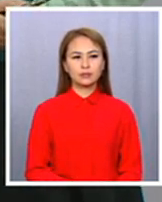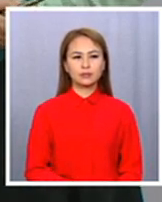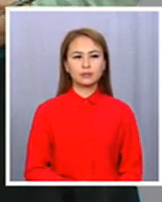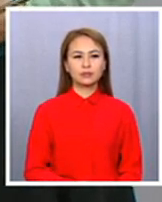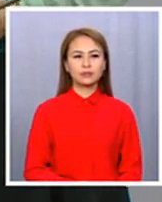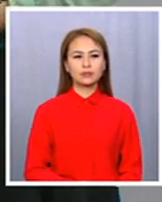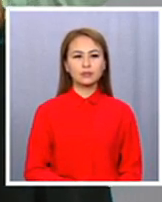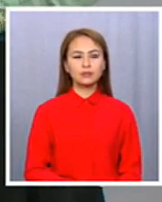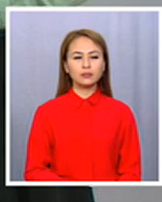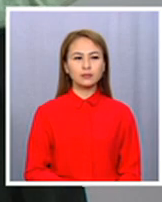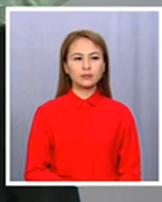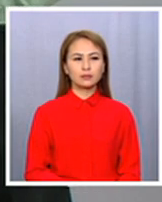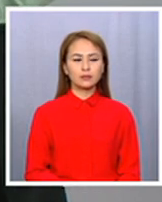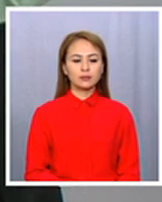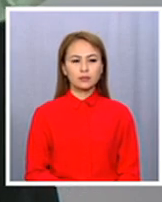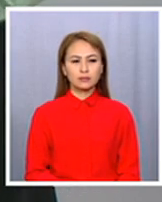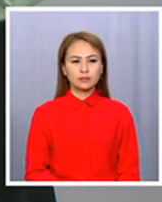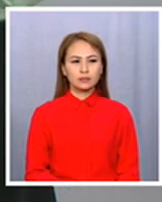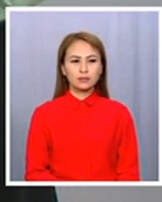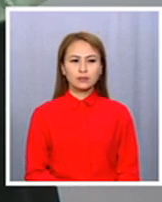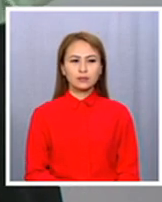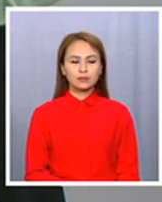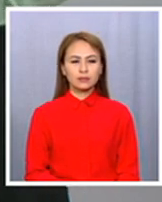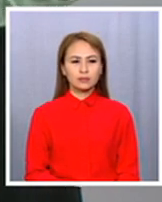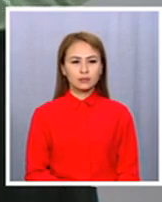Справились? Я думаю, да. Молодцы, ребята.